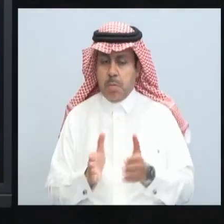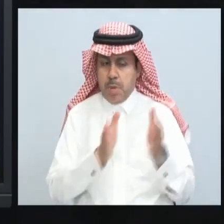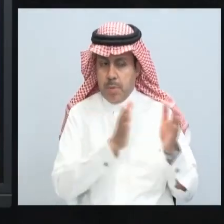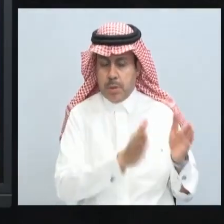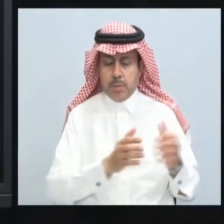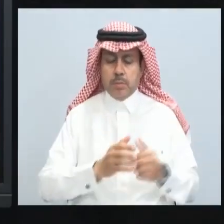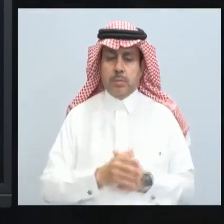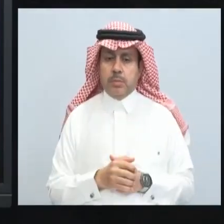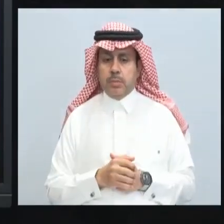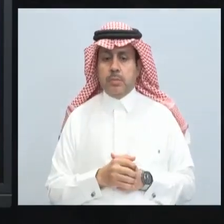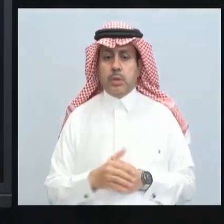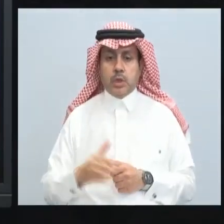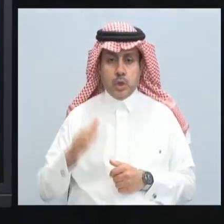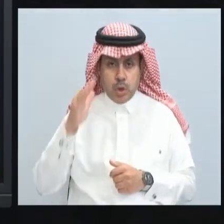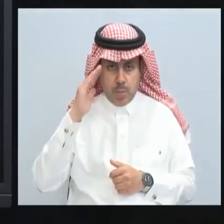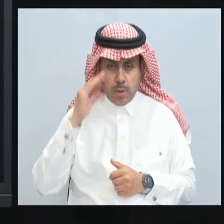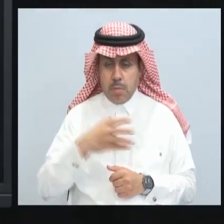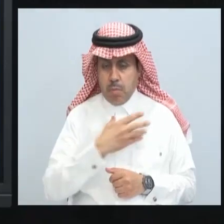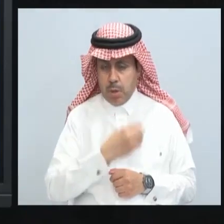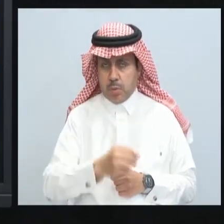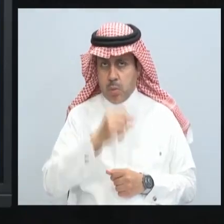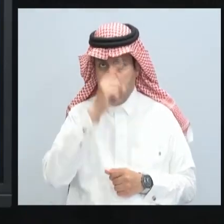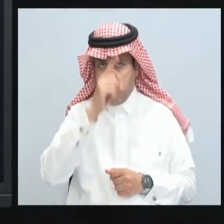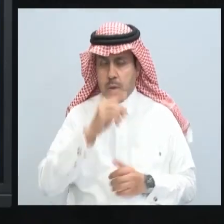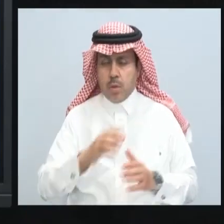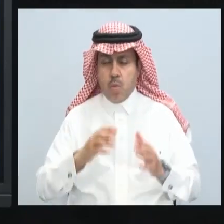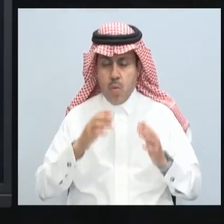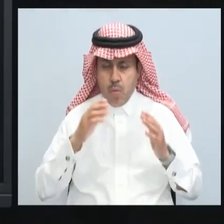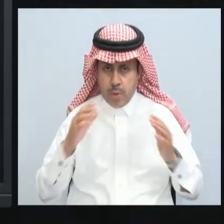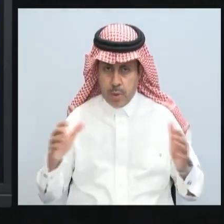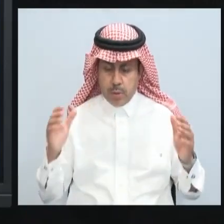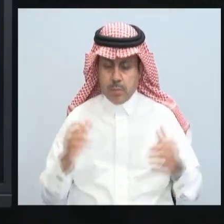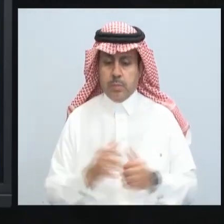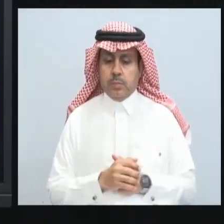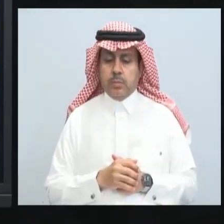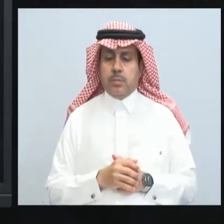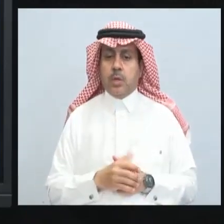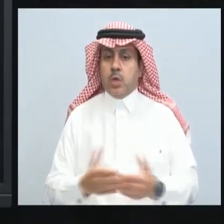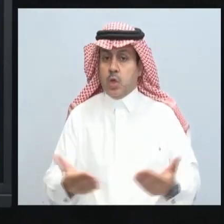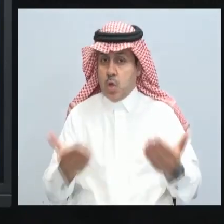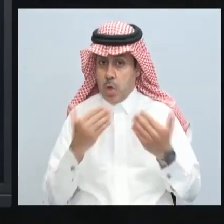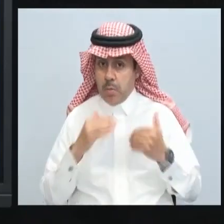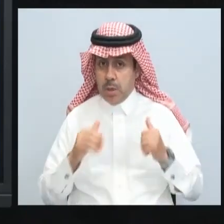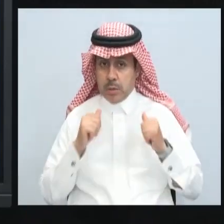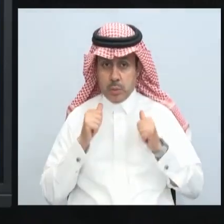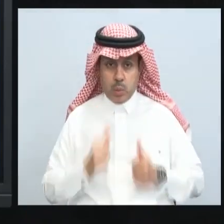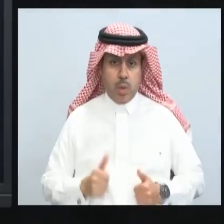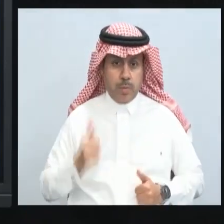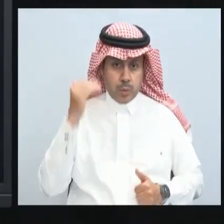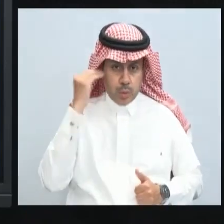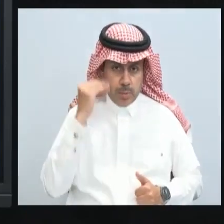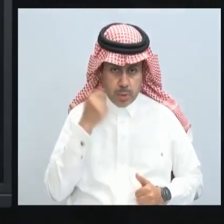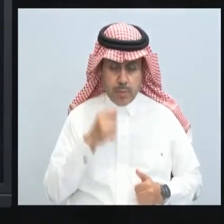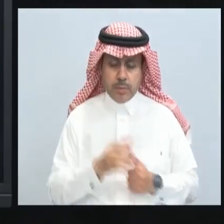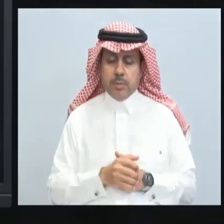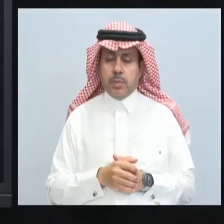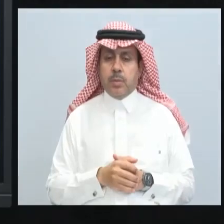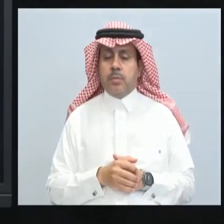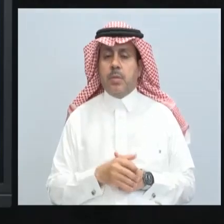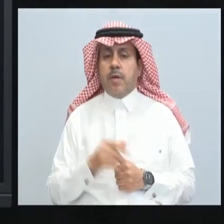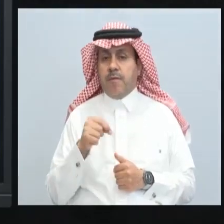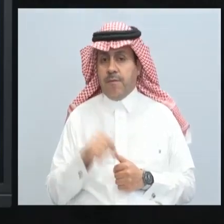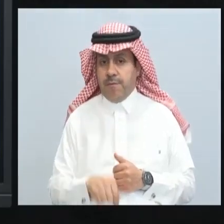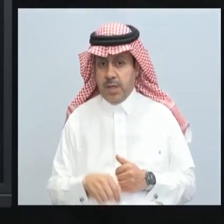ايها الطلاب والطالبات سلام الله عليكم ورحمته وبركاته حياكم الله تعالى وبياكم واهلا وسهلا